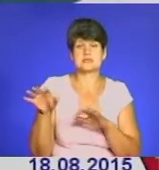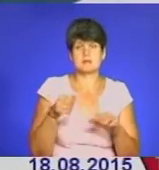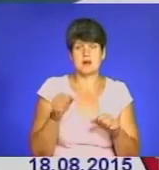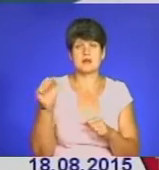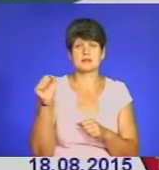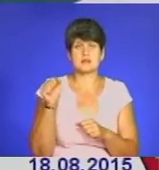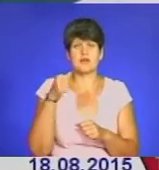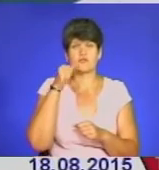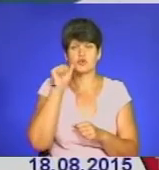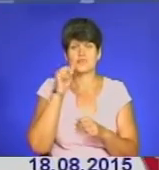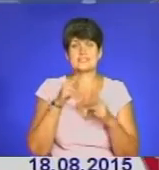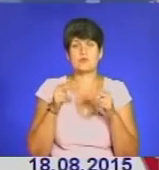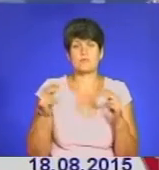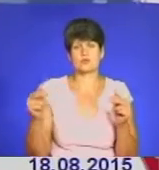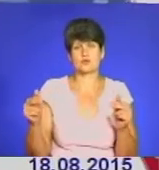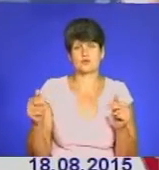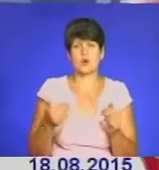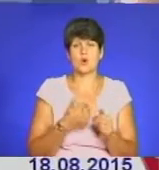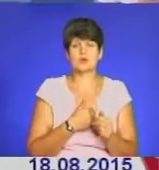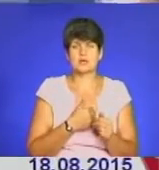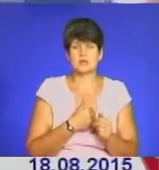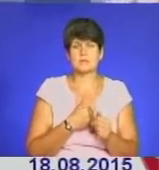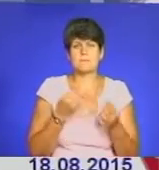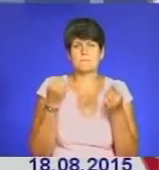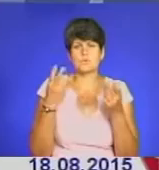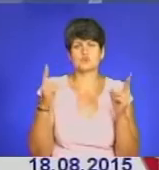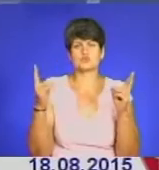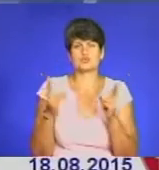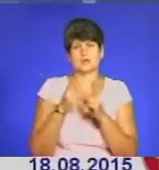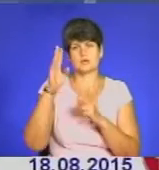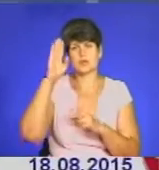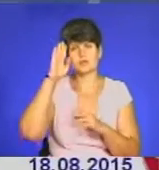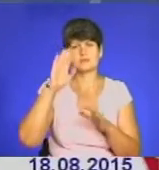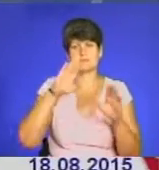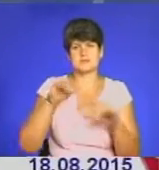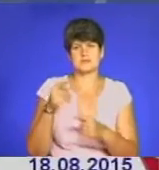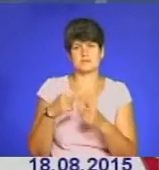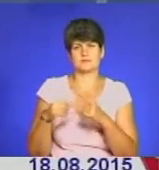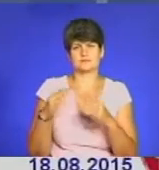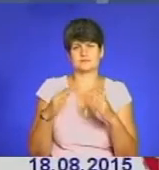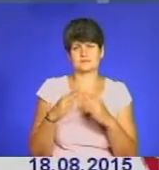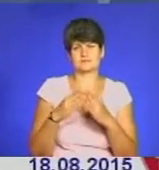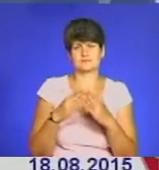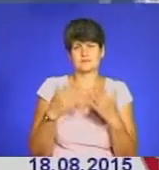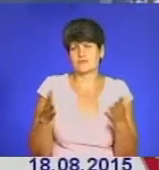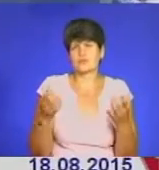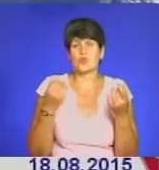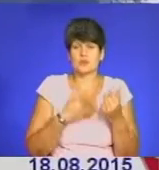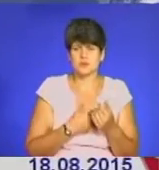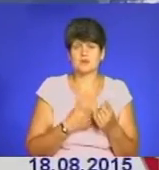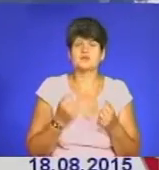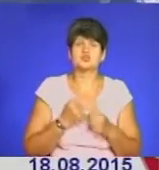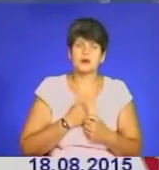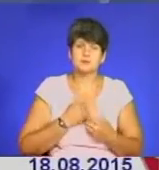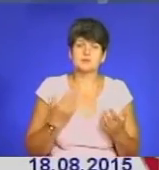вчора з Дніпропетровська. Хотілося б, звичайно, просто зустрічати хлопців після демобілізації. Да? Хотілося б так, але, на жаль, ми